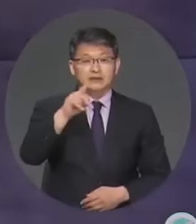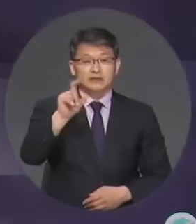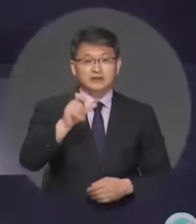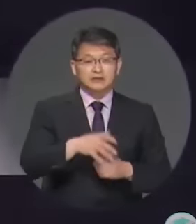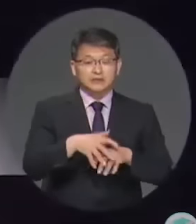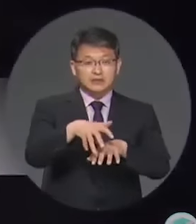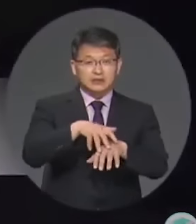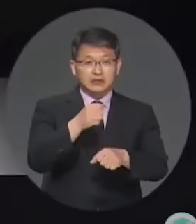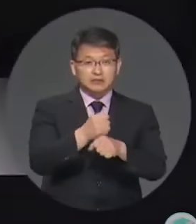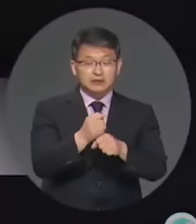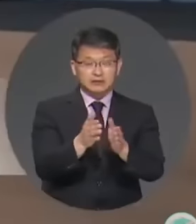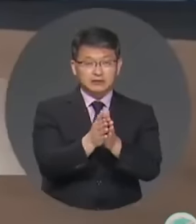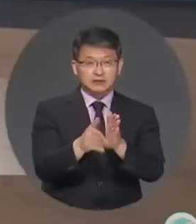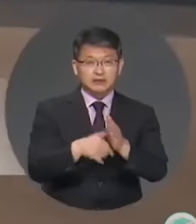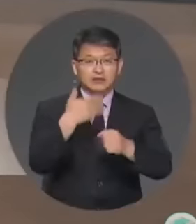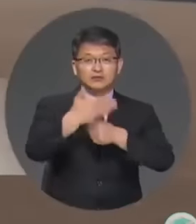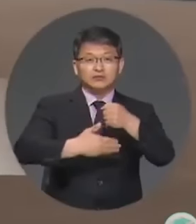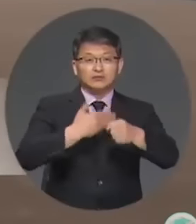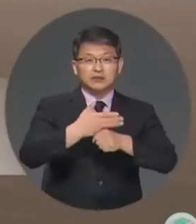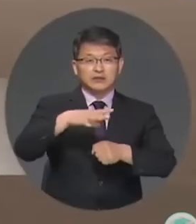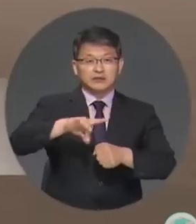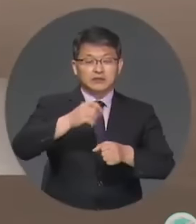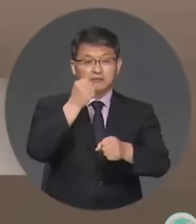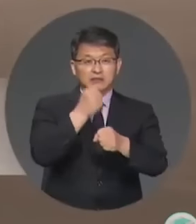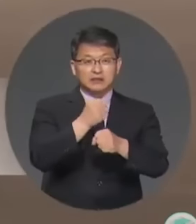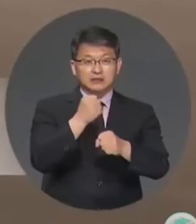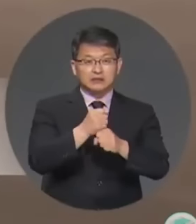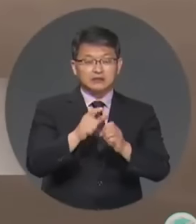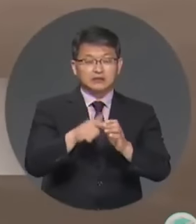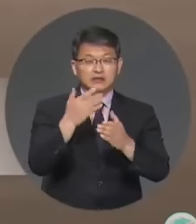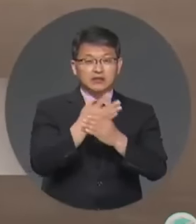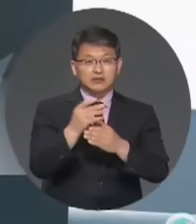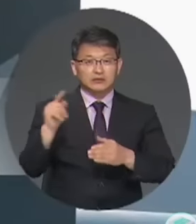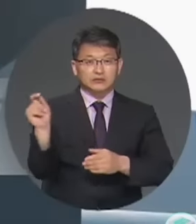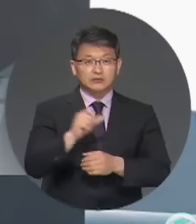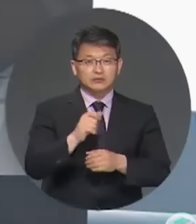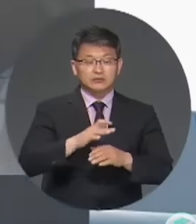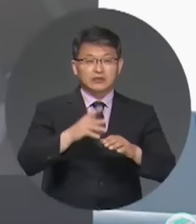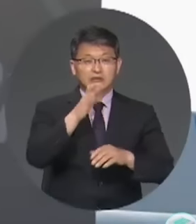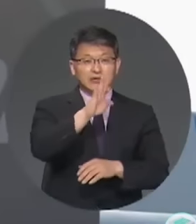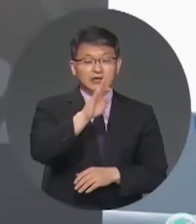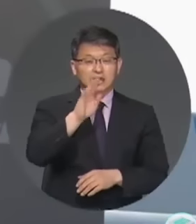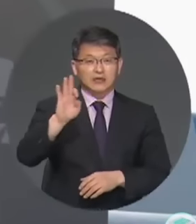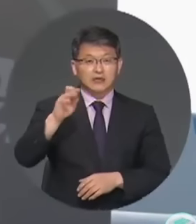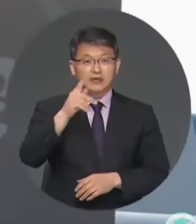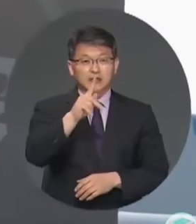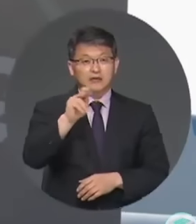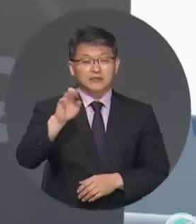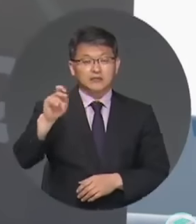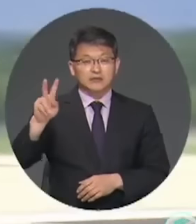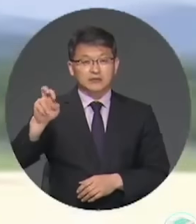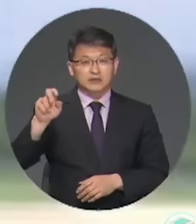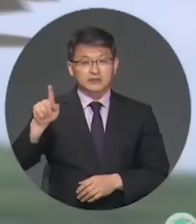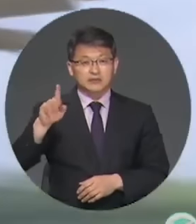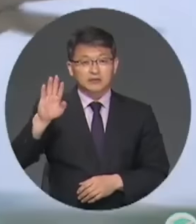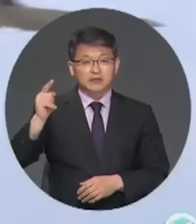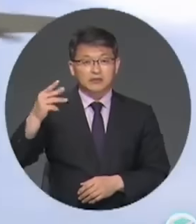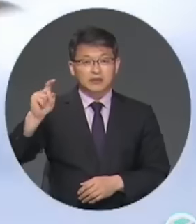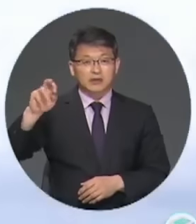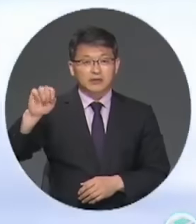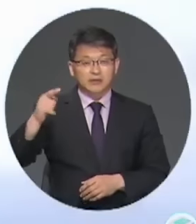2015년 체계 개발을 시작해 9년 만에 첫 생산에 들어간 국산 초음속 전투기 KF-21 보라매.